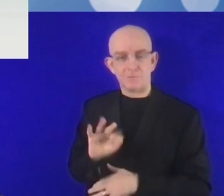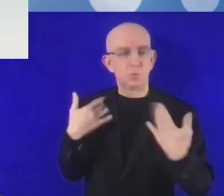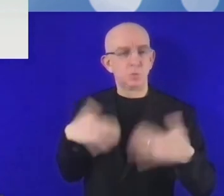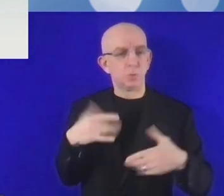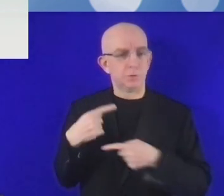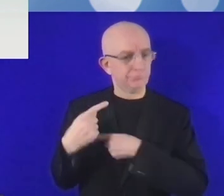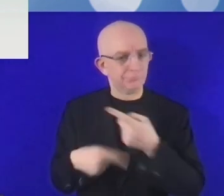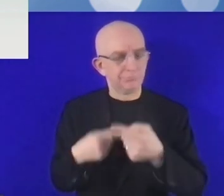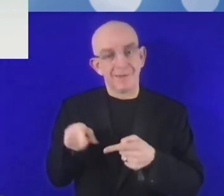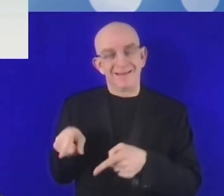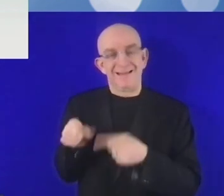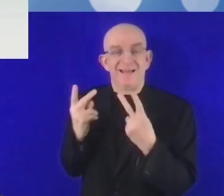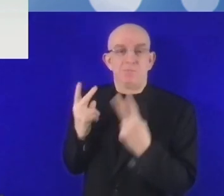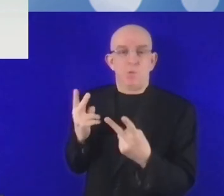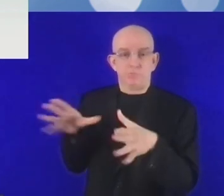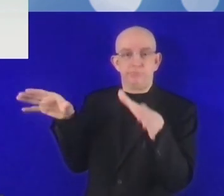所以